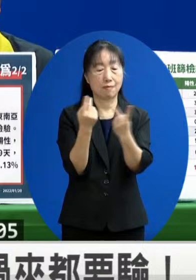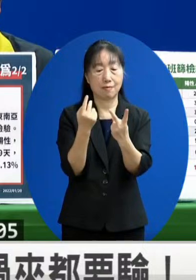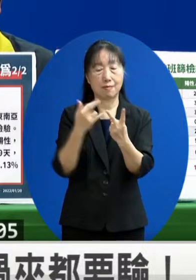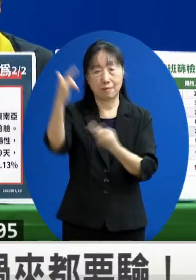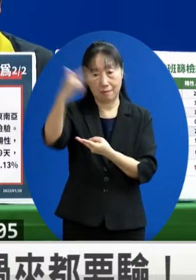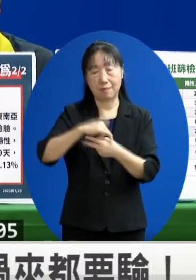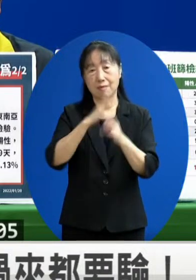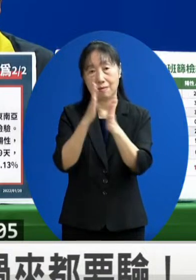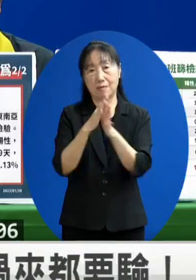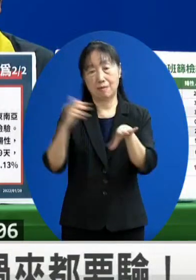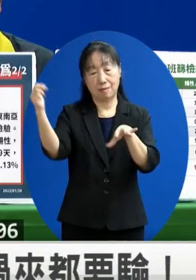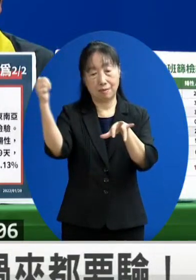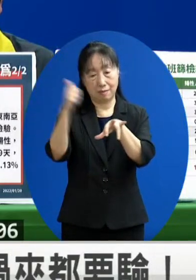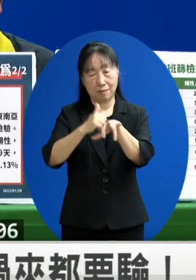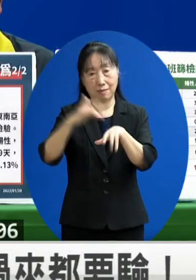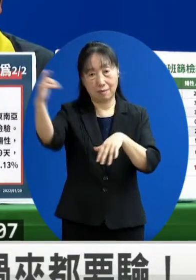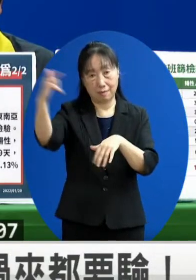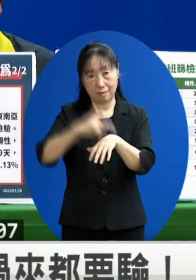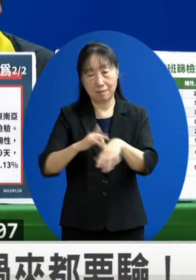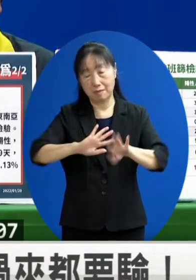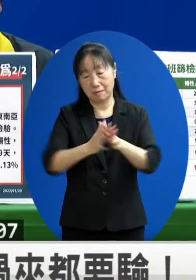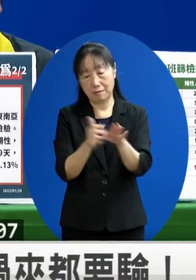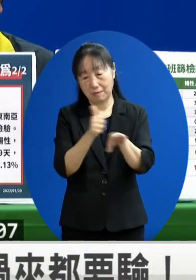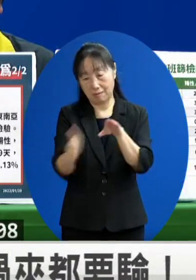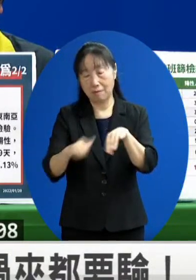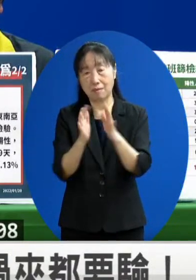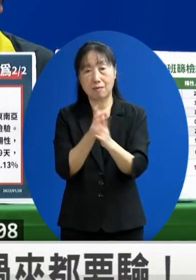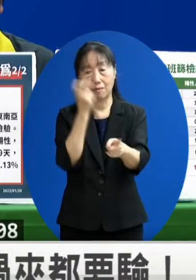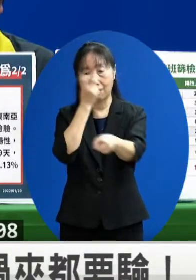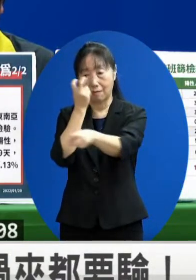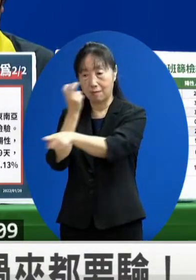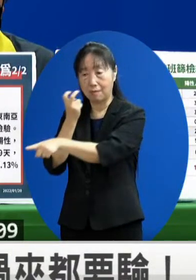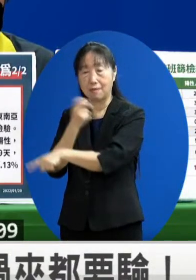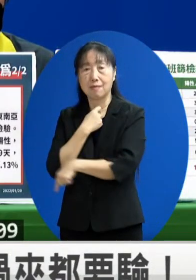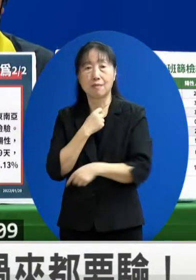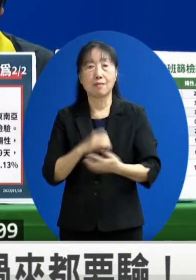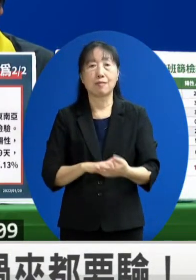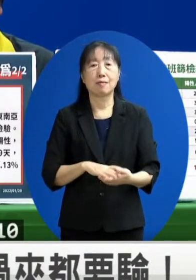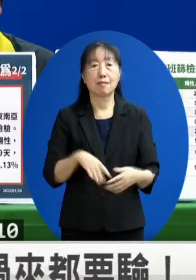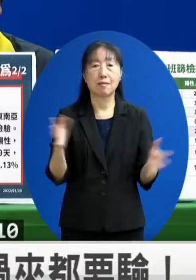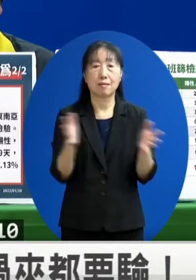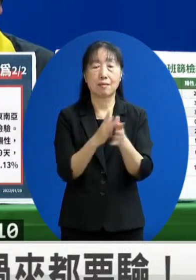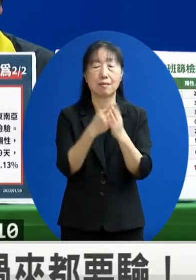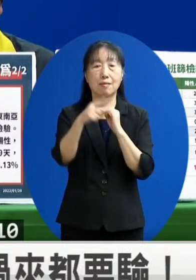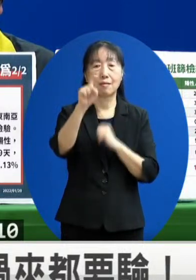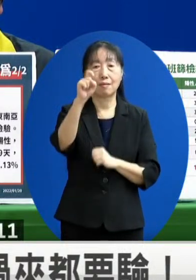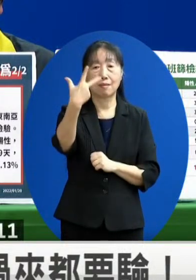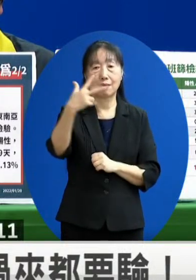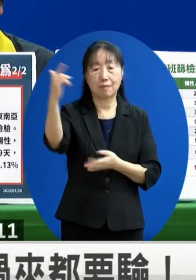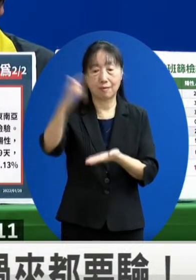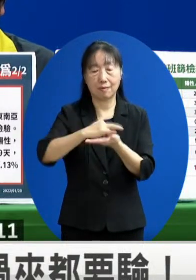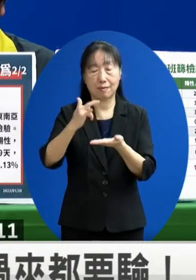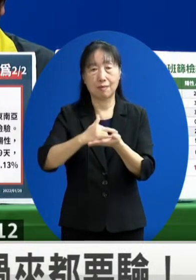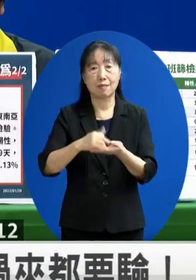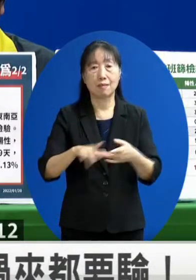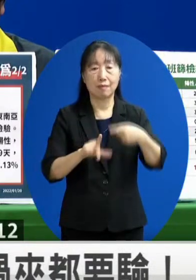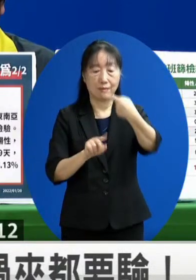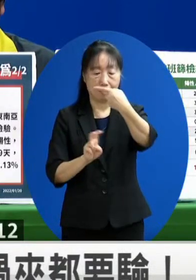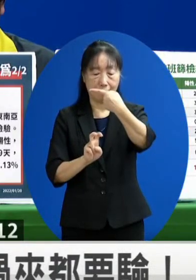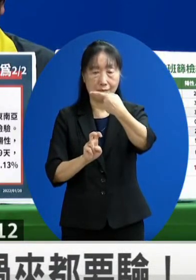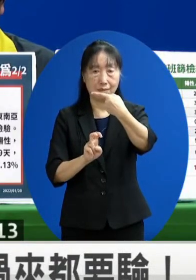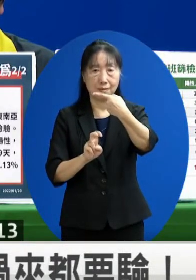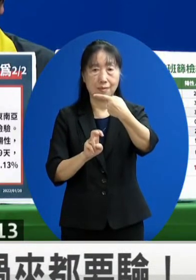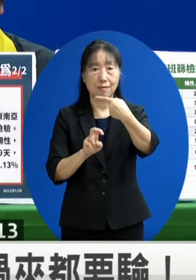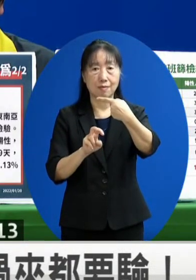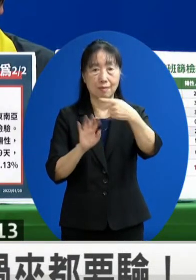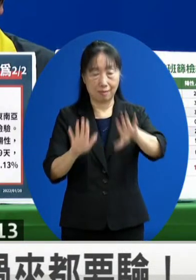天应该会执行17个航班的检验。那么这个1月20号上午我们执